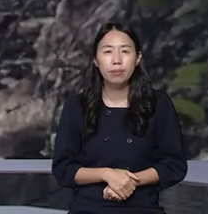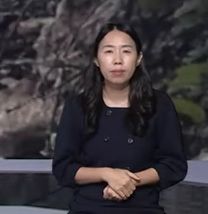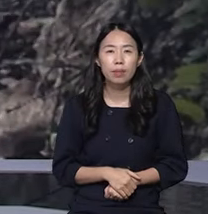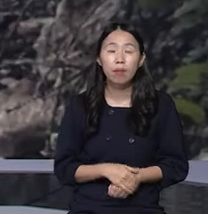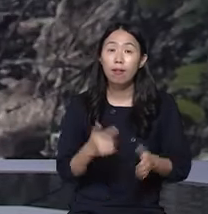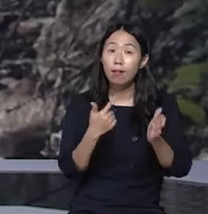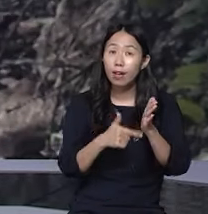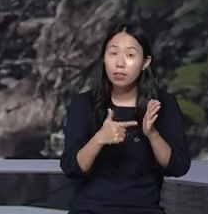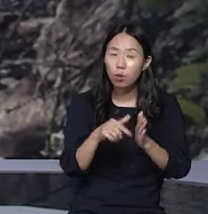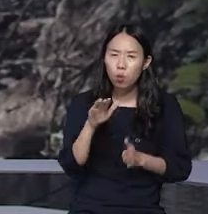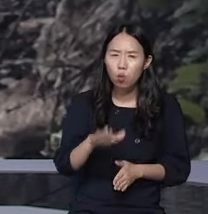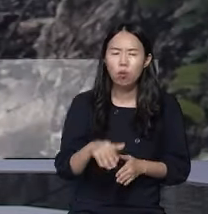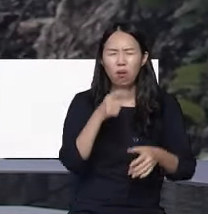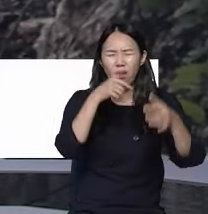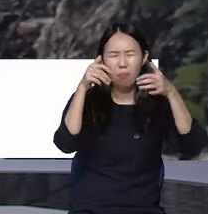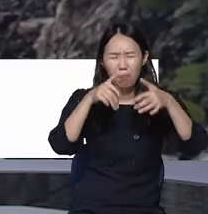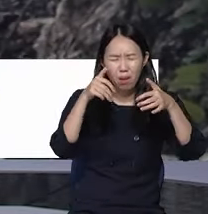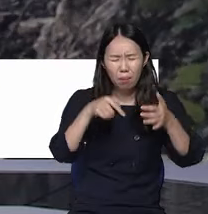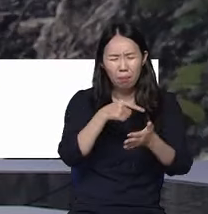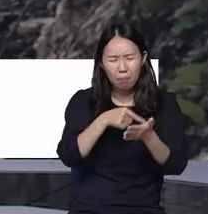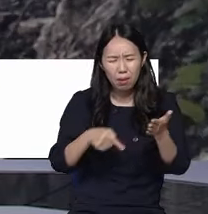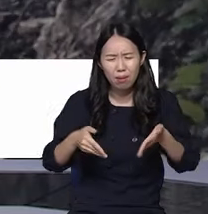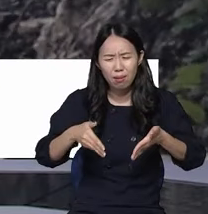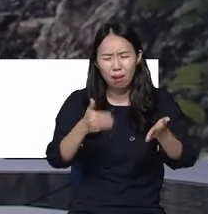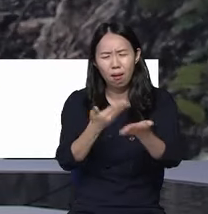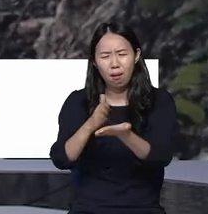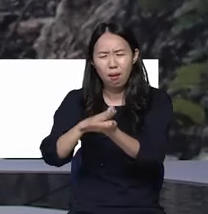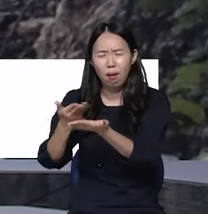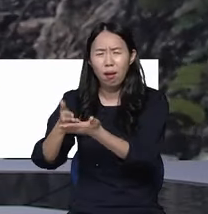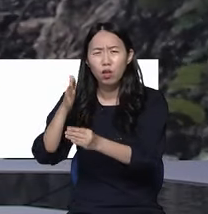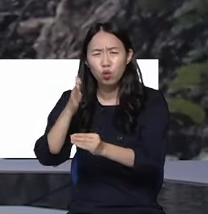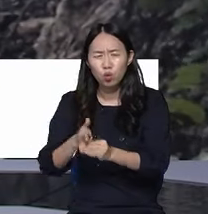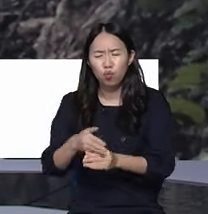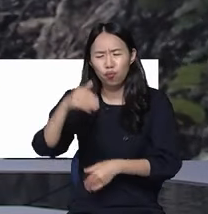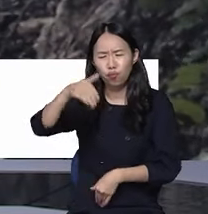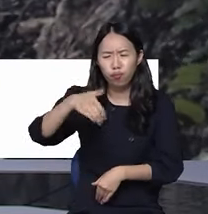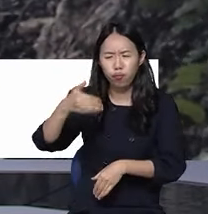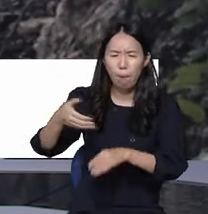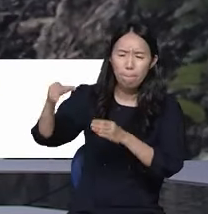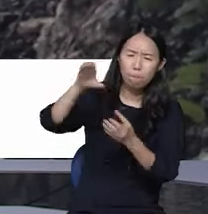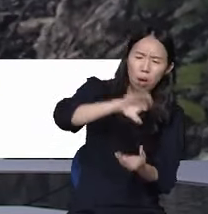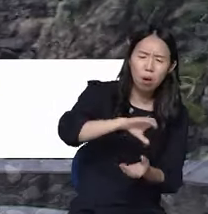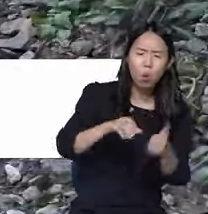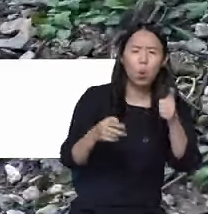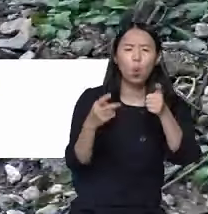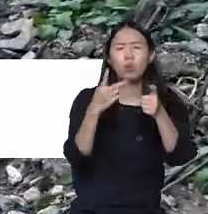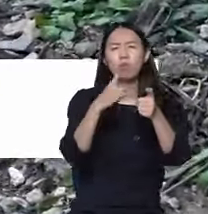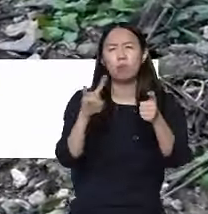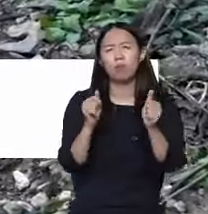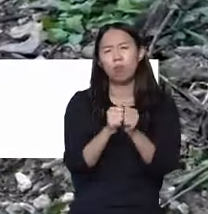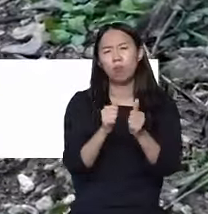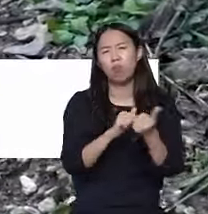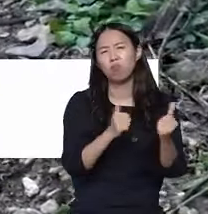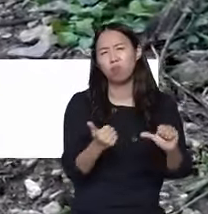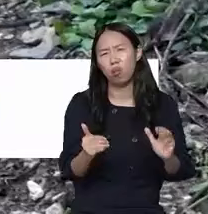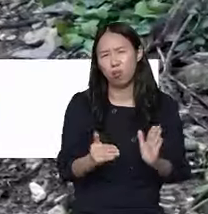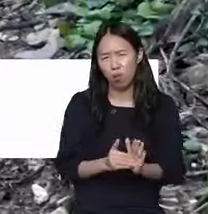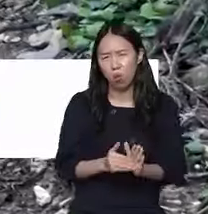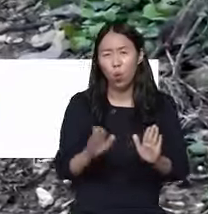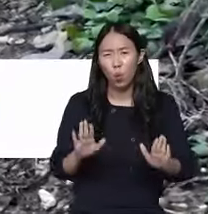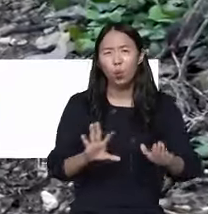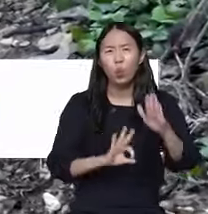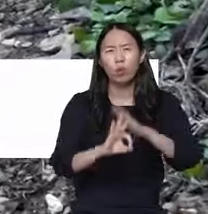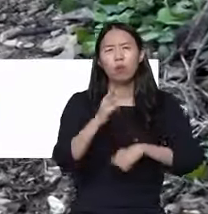전남 강진에서 수해 복구 작업에 투입된 굴착기가 넘어져 50대 운전자가 숨졌습니다. 오늘 오전